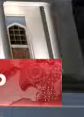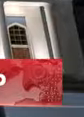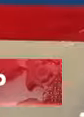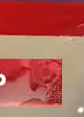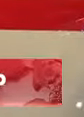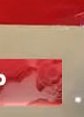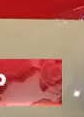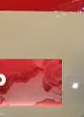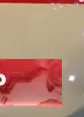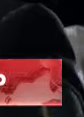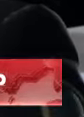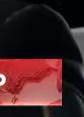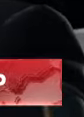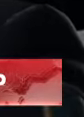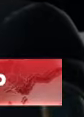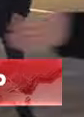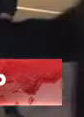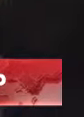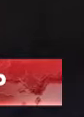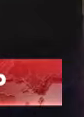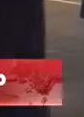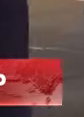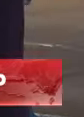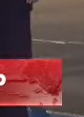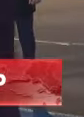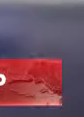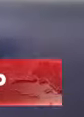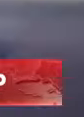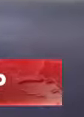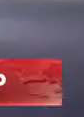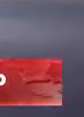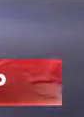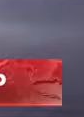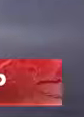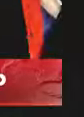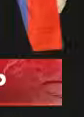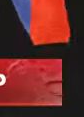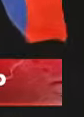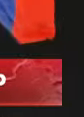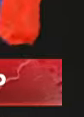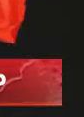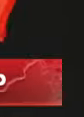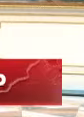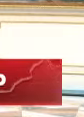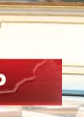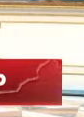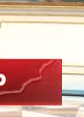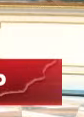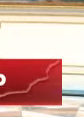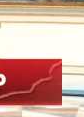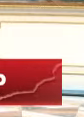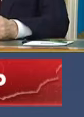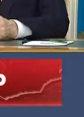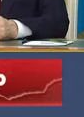Астанаға Ресей Федерациясының президенті Владимир Путин келді. Қос президент Қостанайда өткен өңіраралық ынтымақтастық форумына бейне байланыс режимінде